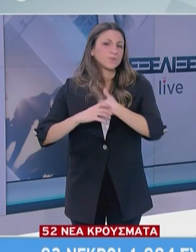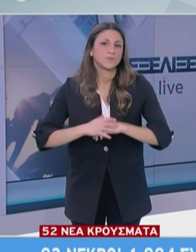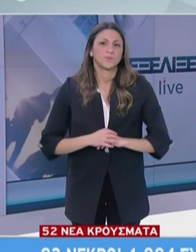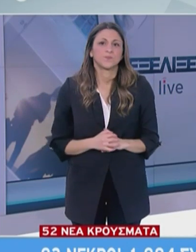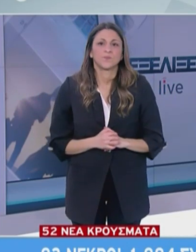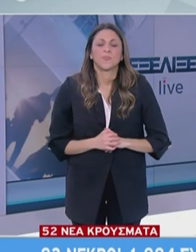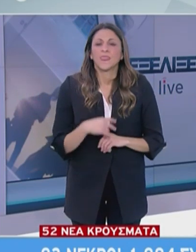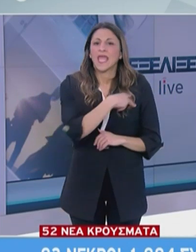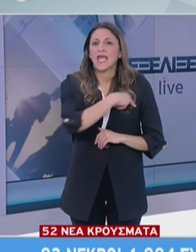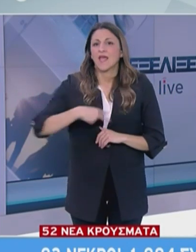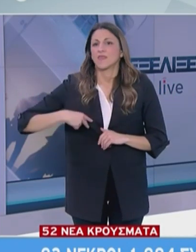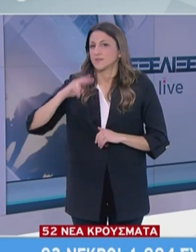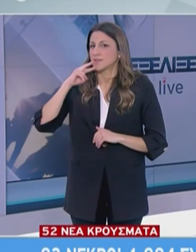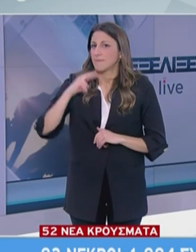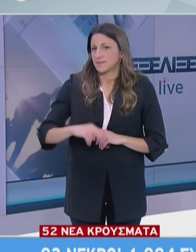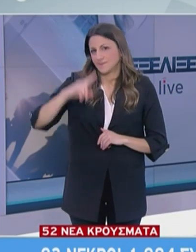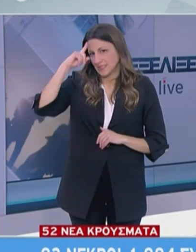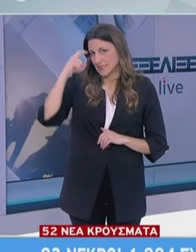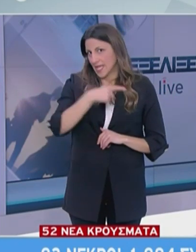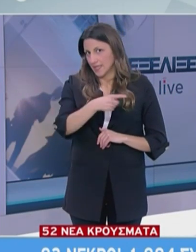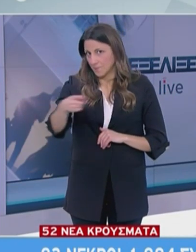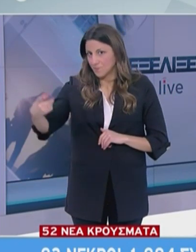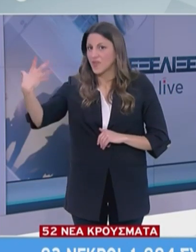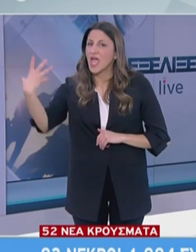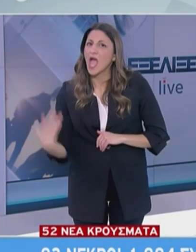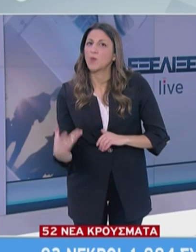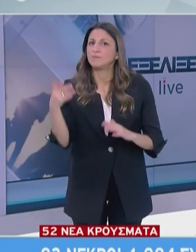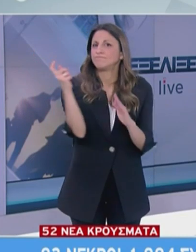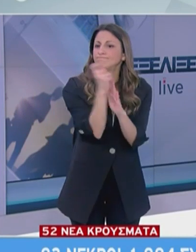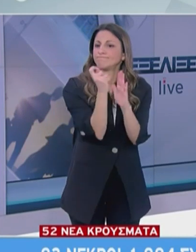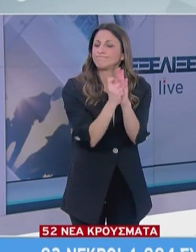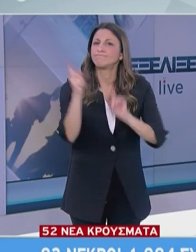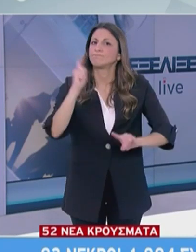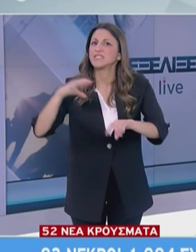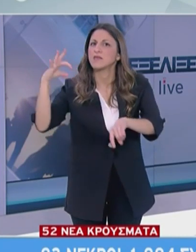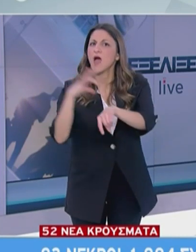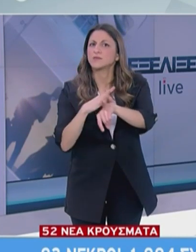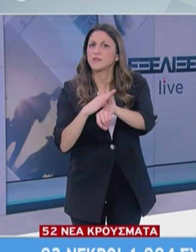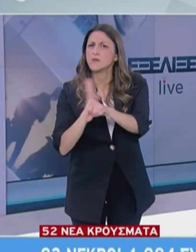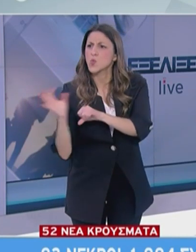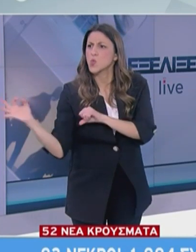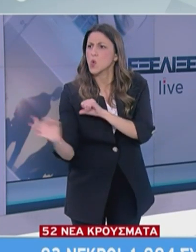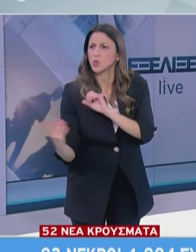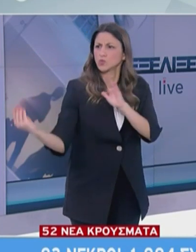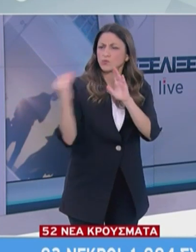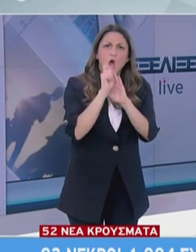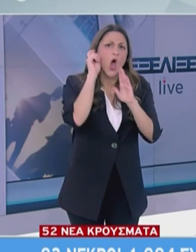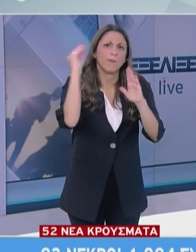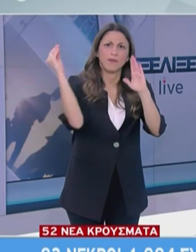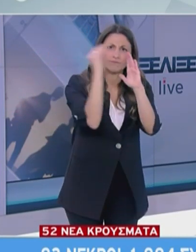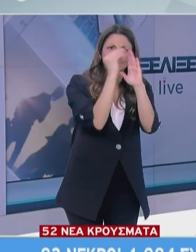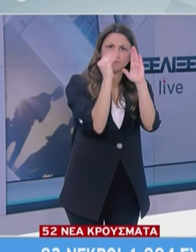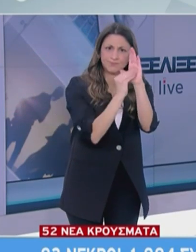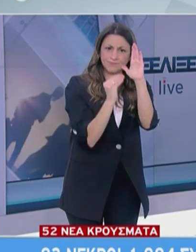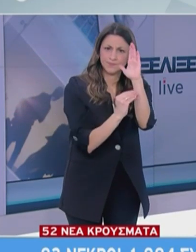Έχουμε ξεκινήσει, όπως γνωρίζετε πολύ καλά, ένα μητρό καταγραφής των ασθενών, το οποίο θα λειτουργήσει και αναδρομικά, για